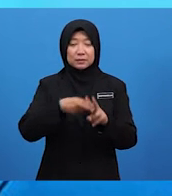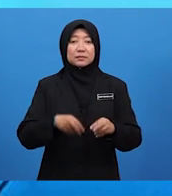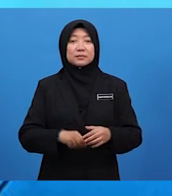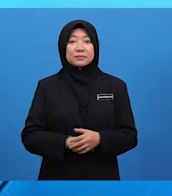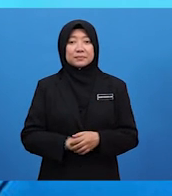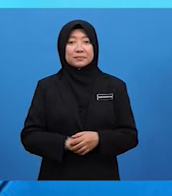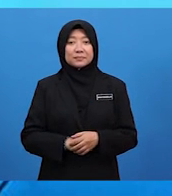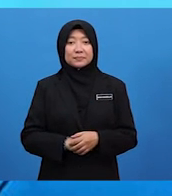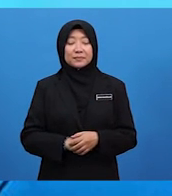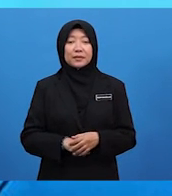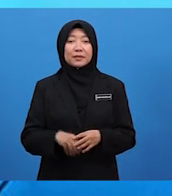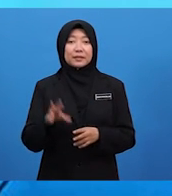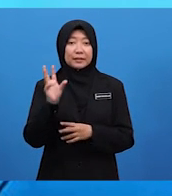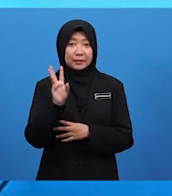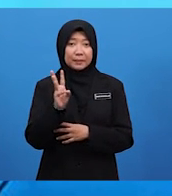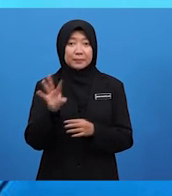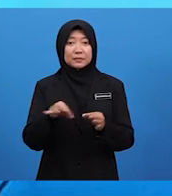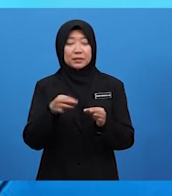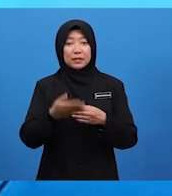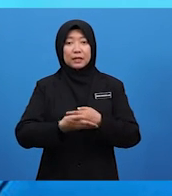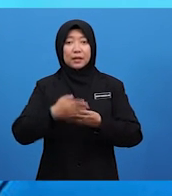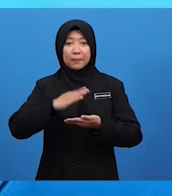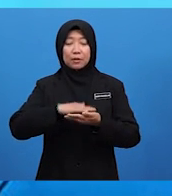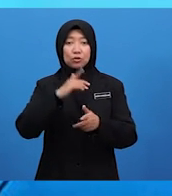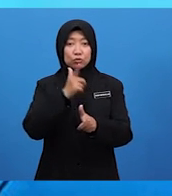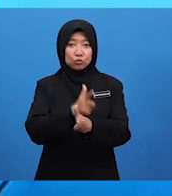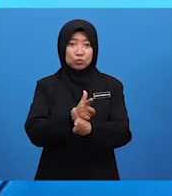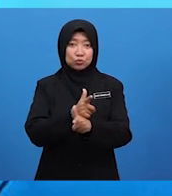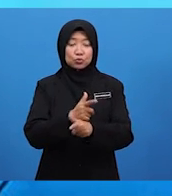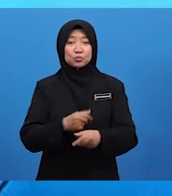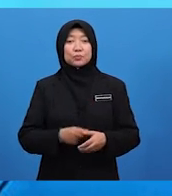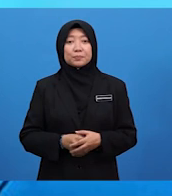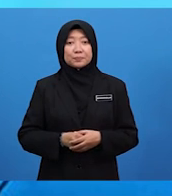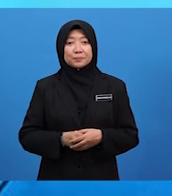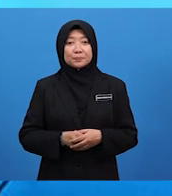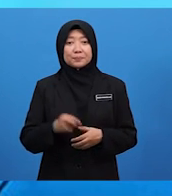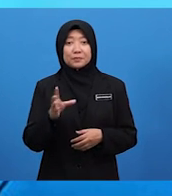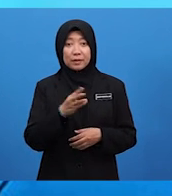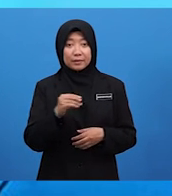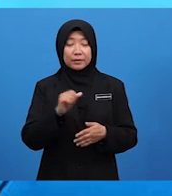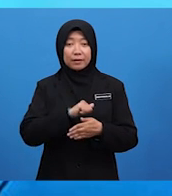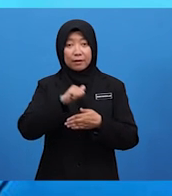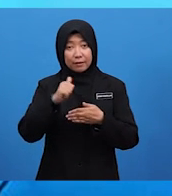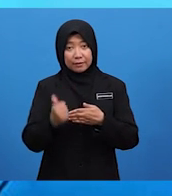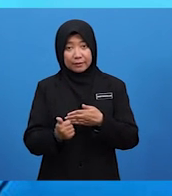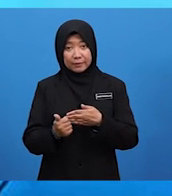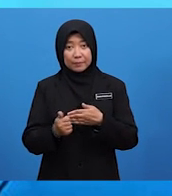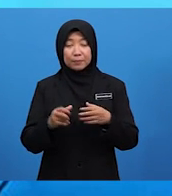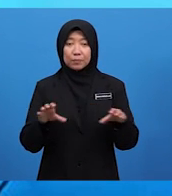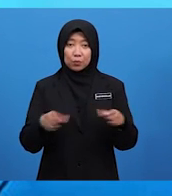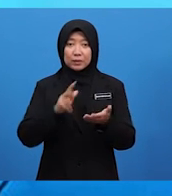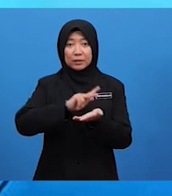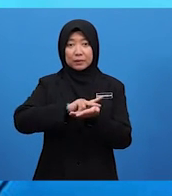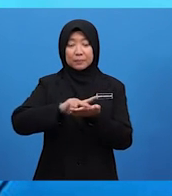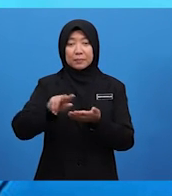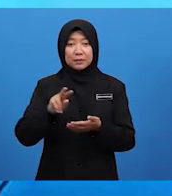palang. Keenam, menjahit kelepet lurus. Dan yang terakhir,